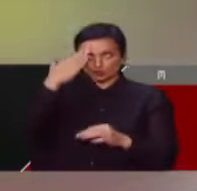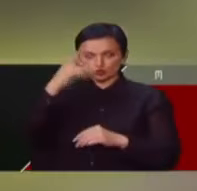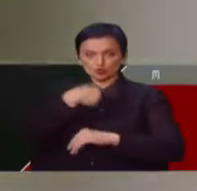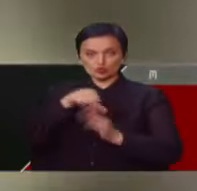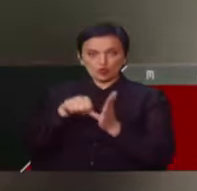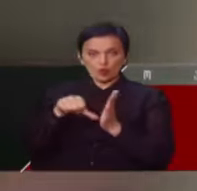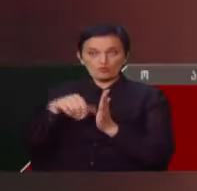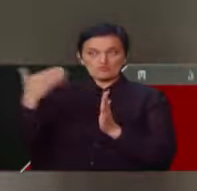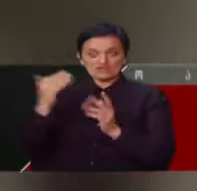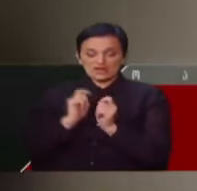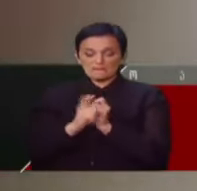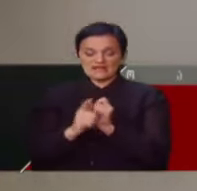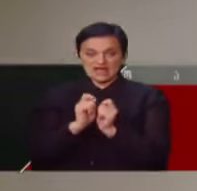დონორების